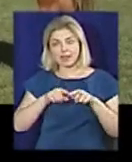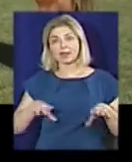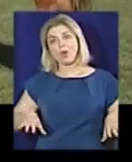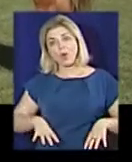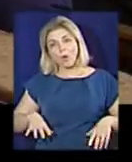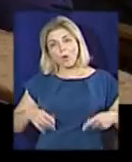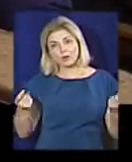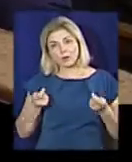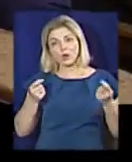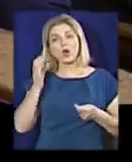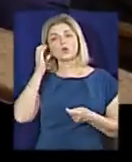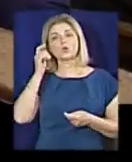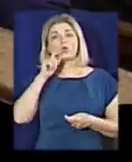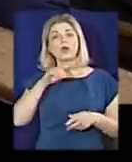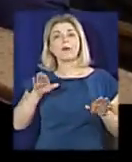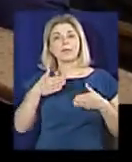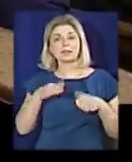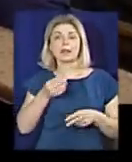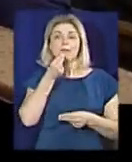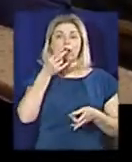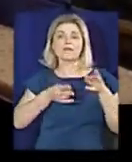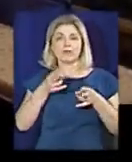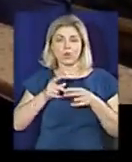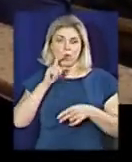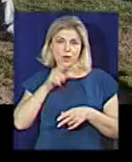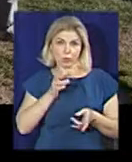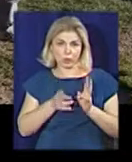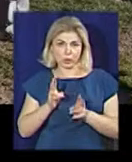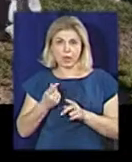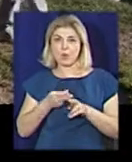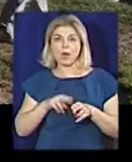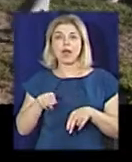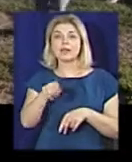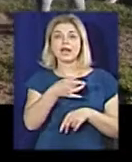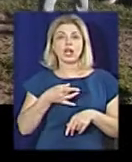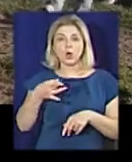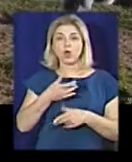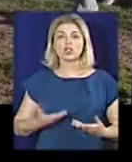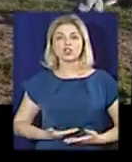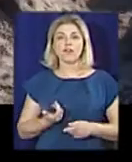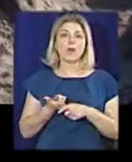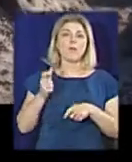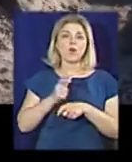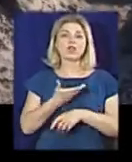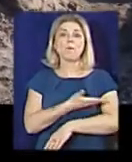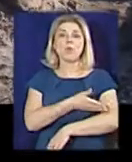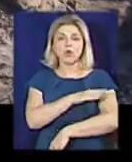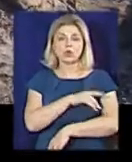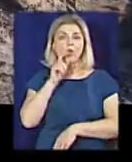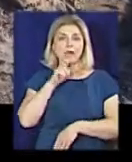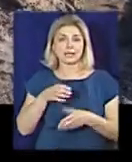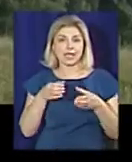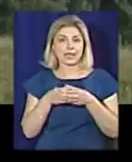послухати українські пісні та скуштувати страви української кухні. Бо в цьому регіоні живе найбільша в Польщі українська діаспора.